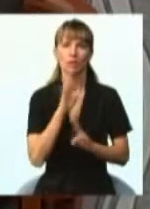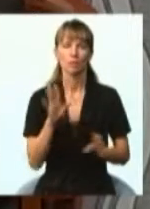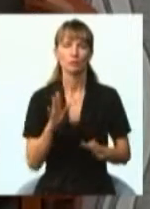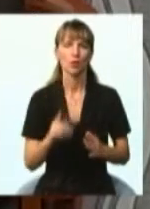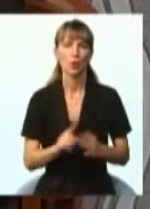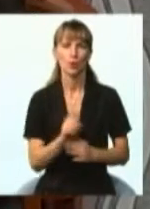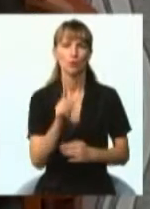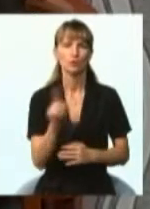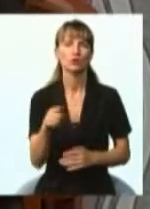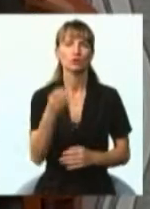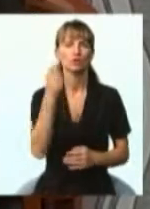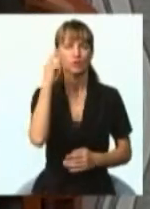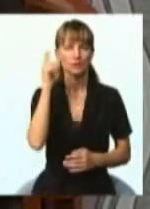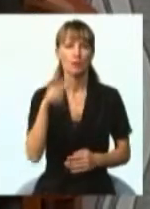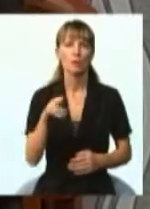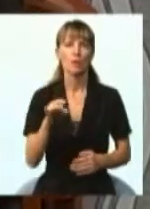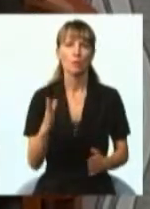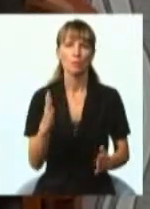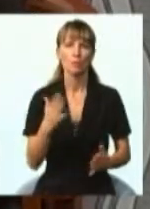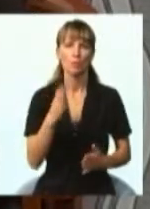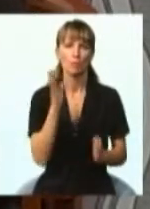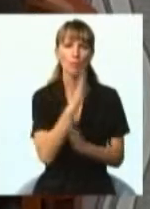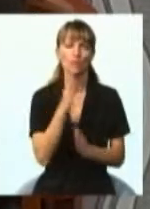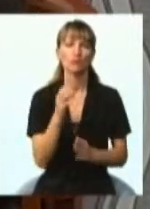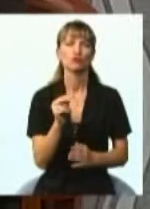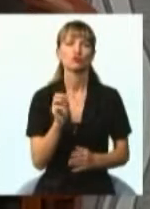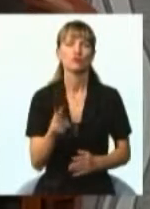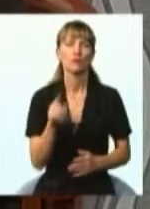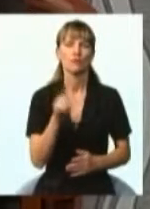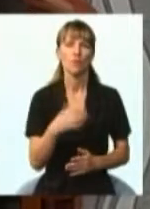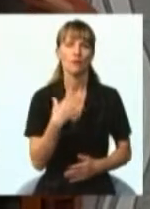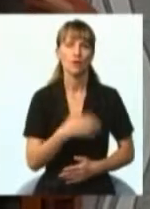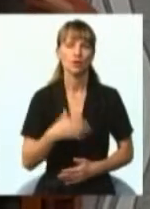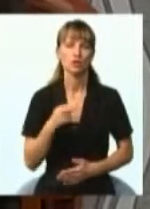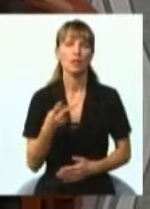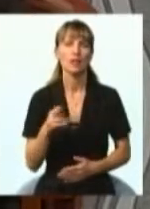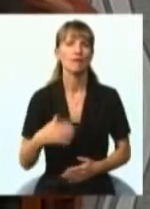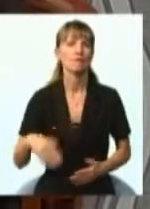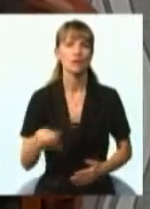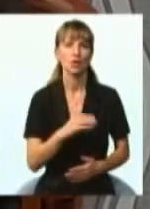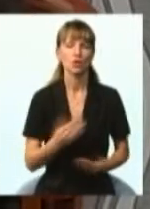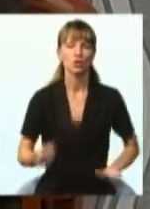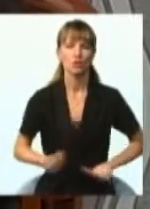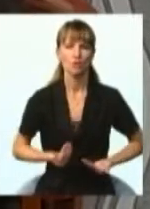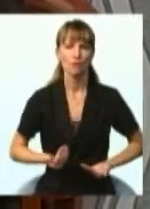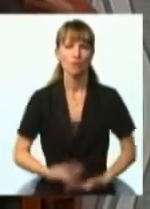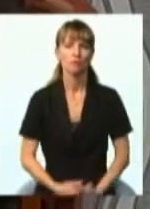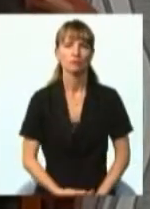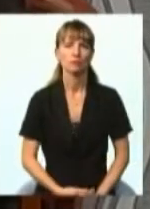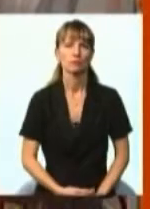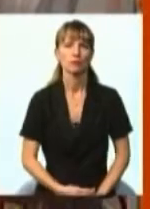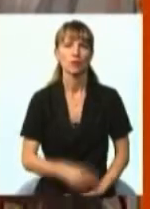рости. Що тобі ще відомо про повітря і чим же ж воно настільки важливе для всього живого?